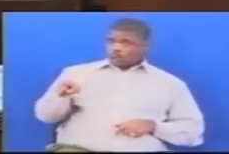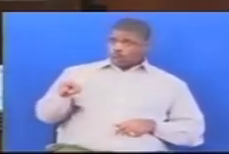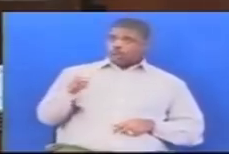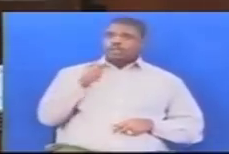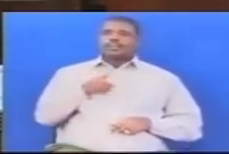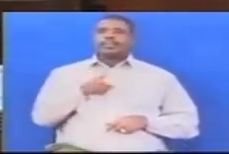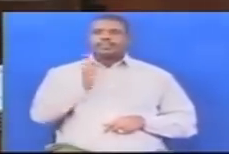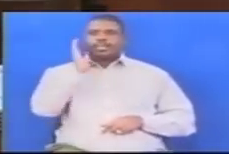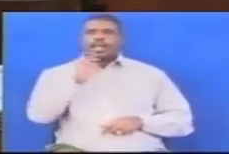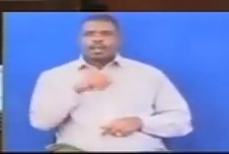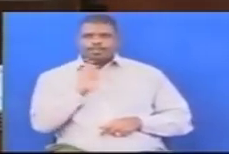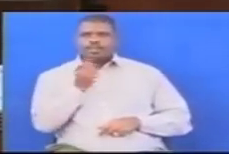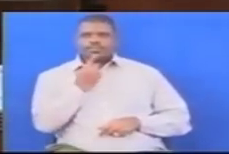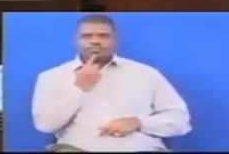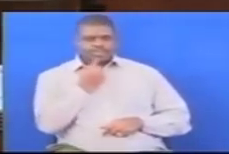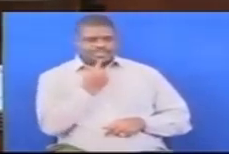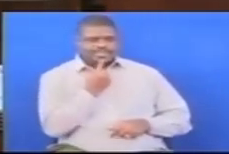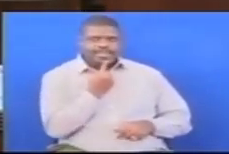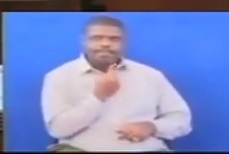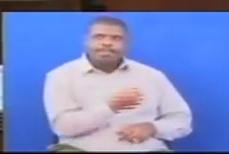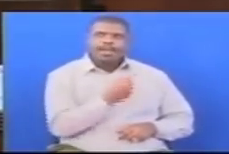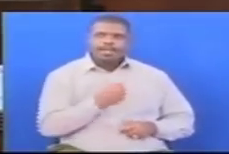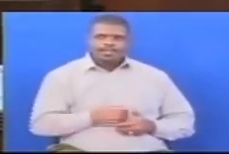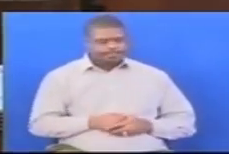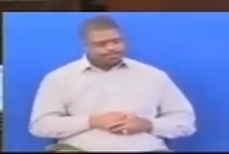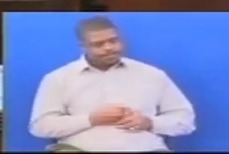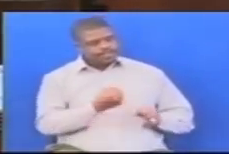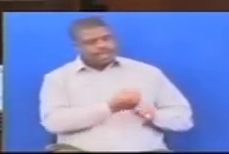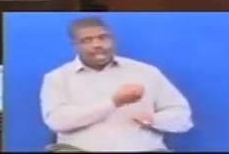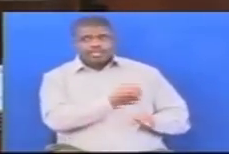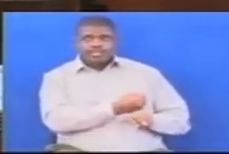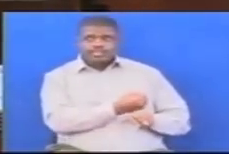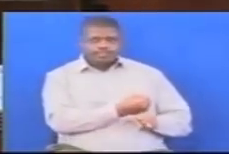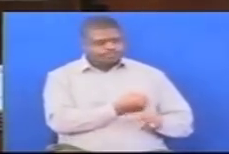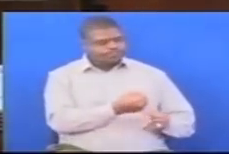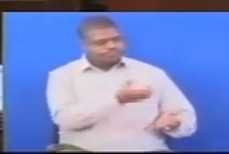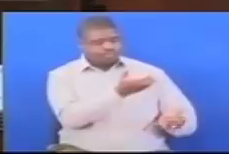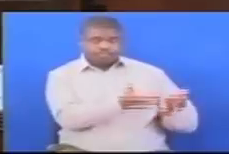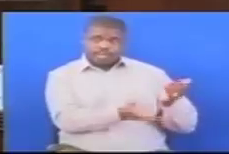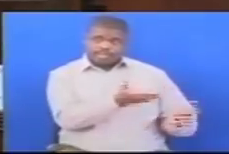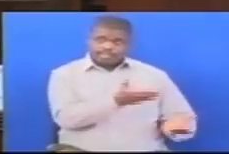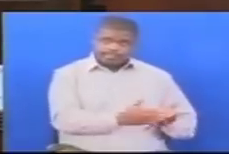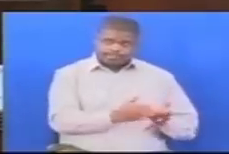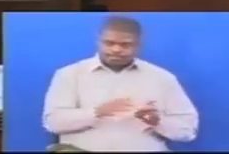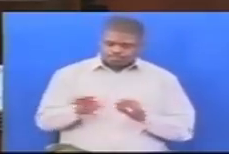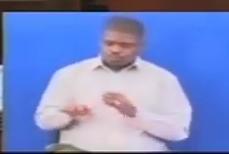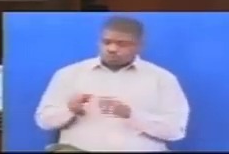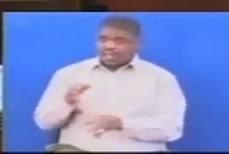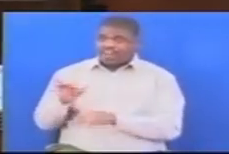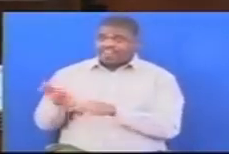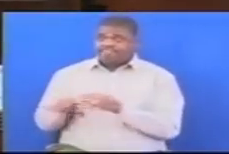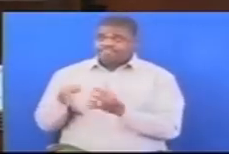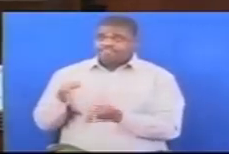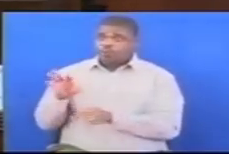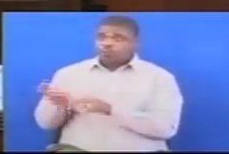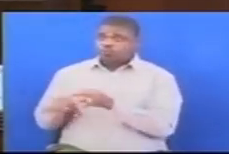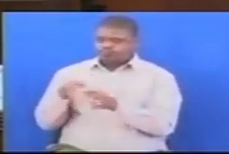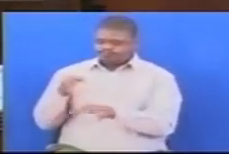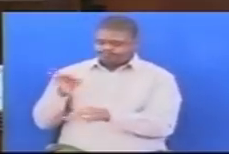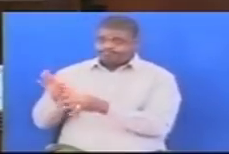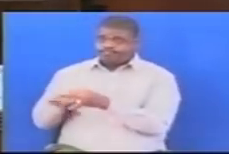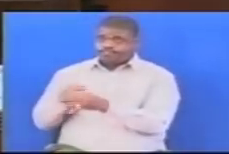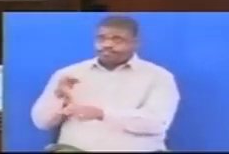ikasema, kazi ya upimaji pamoja na usanifu utakamilika mwezi